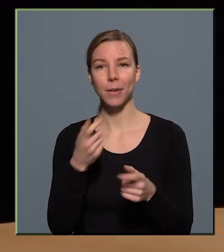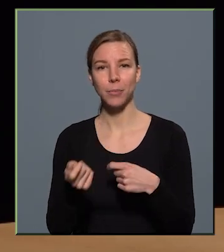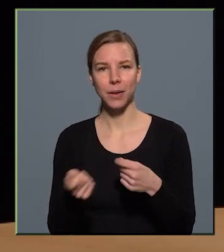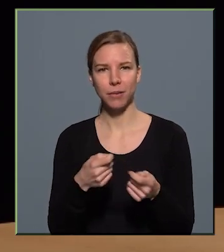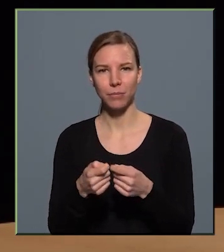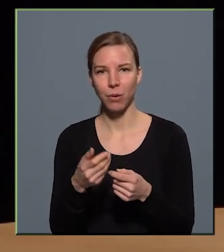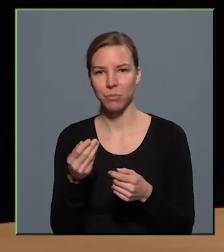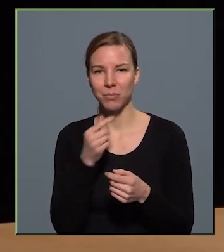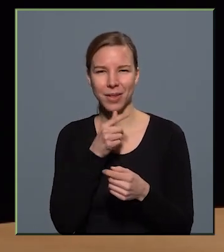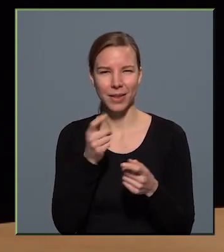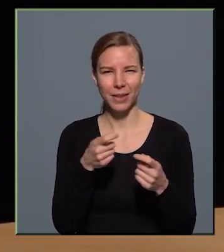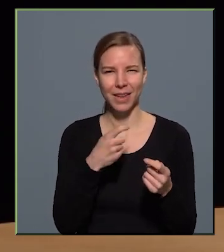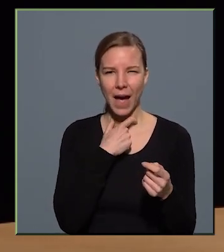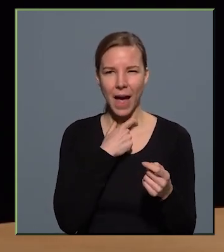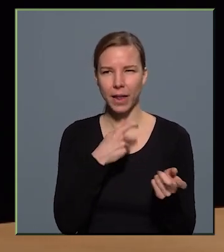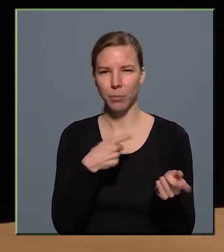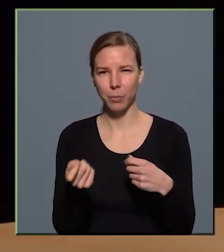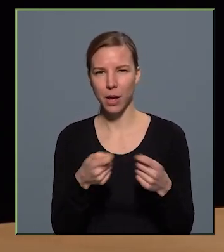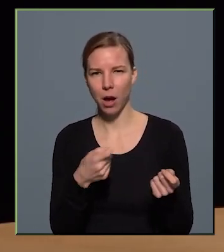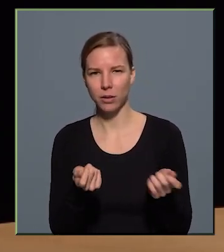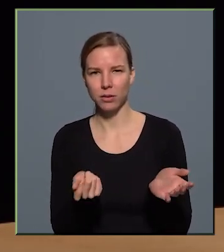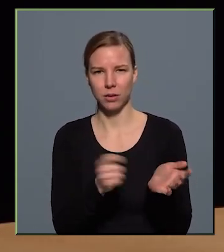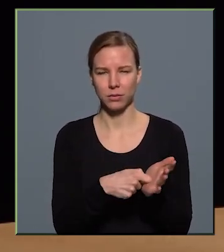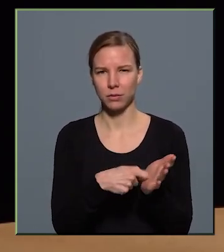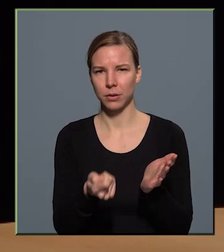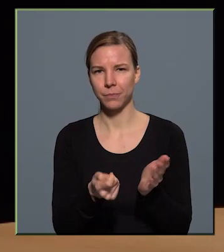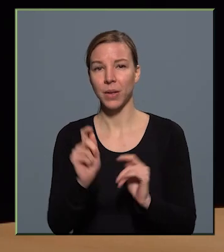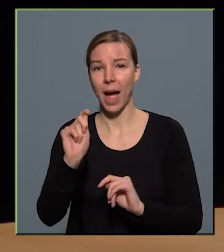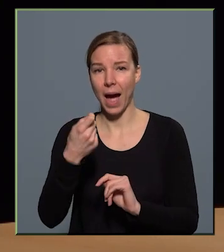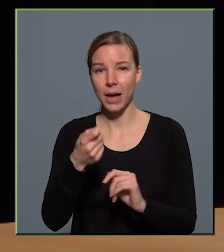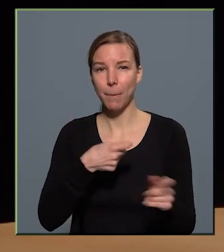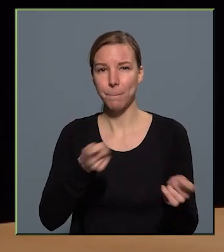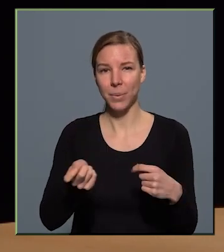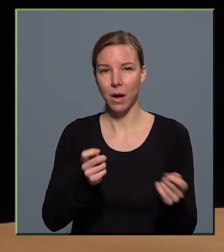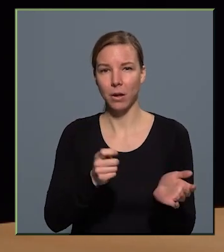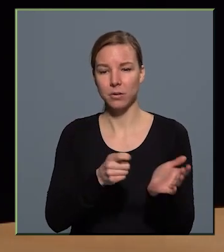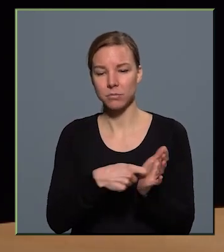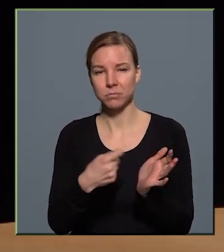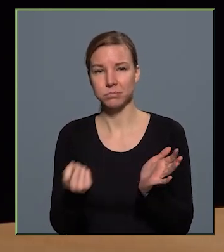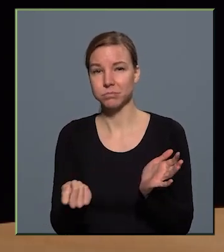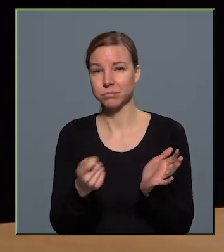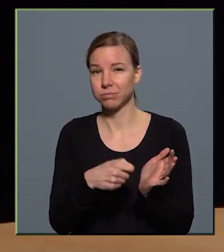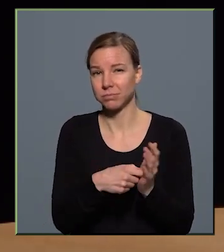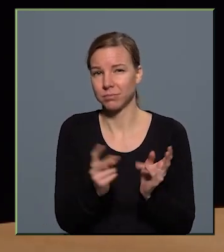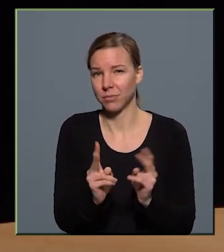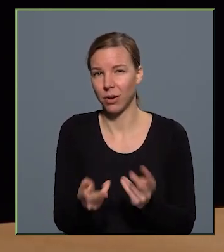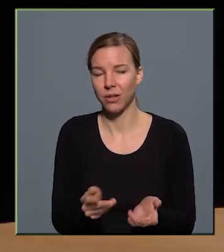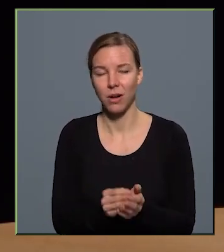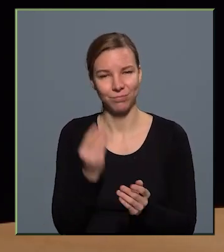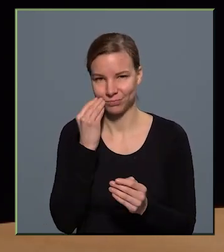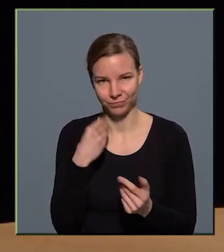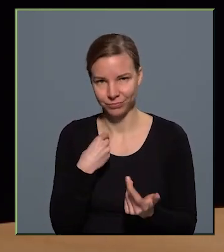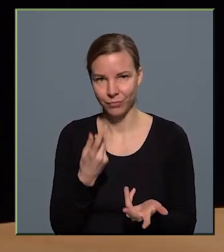ilyet, gázpiac. Tehát, hogy ezt így nem tudtunk ezzel mit kezdeni. Az árampiacról is így voltunk, hogy árampiac. És nagyon sok